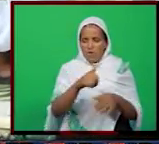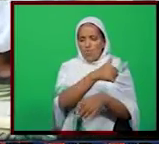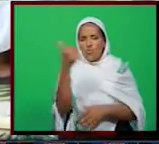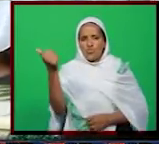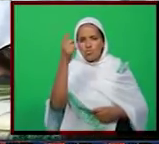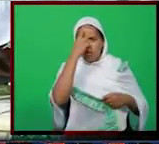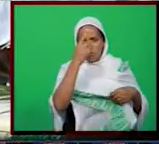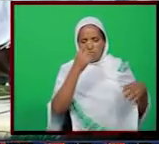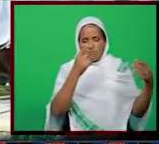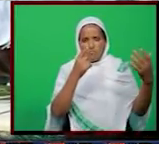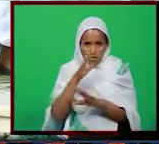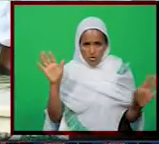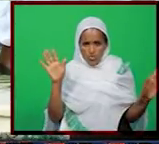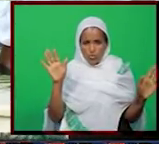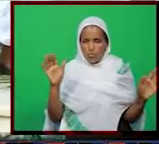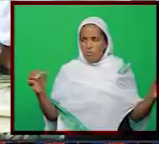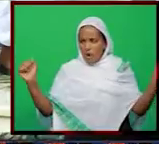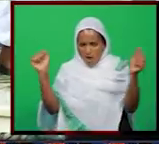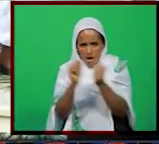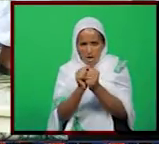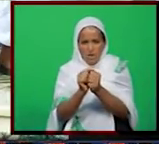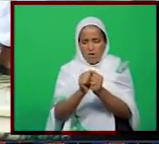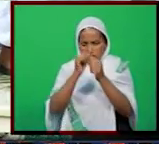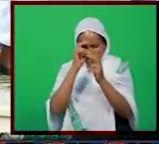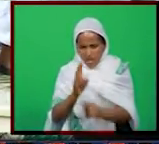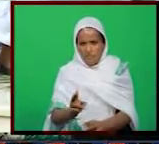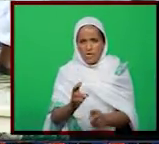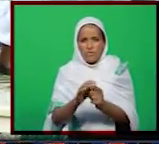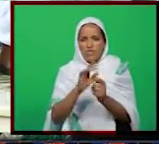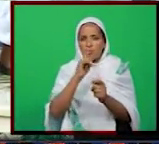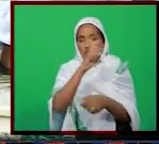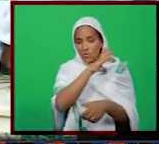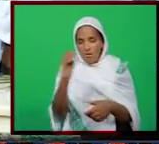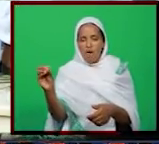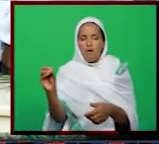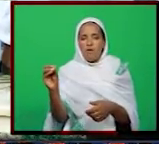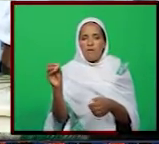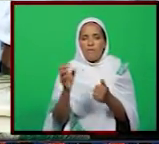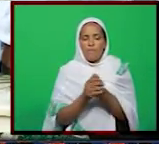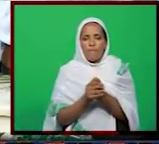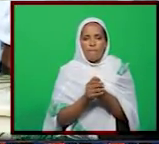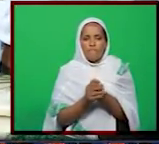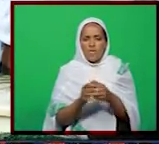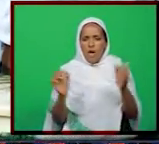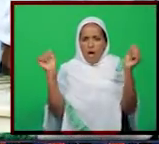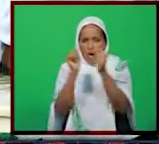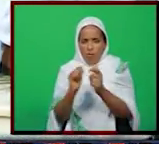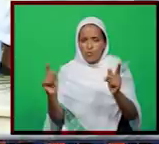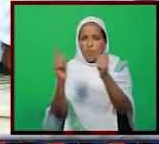ከእምነት ውጭ ሳይቀር የሌሎቹም እምነቶች ሳይቀሩ በጋራ የሚከበርበት ነውና